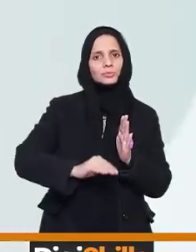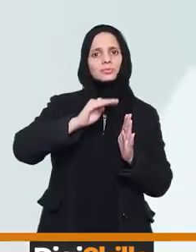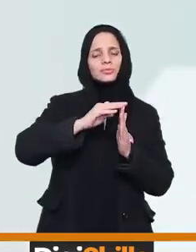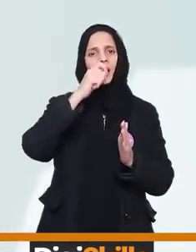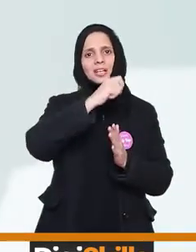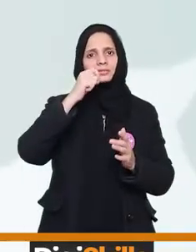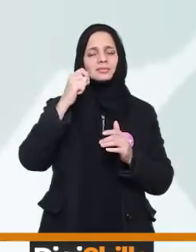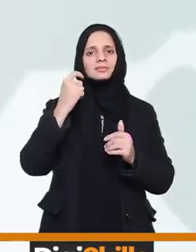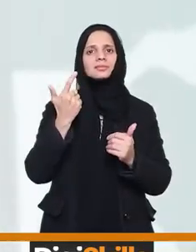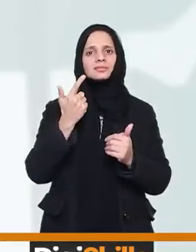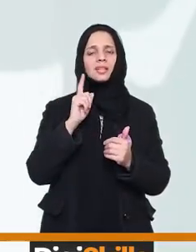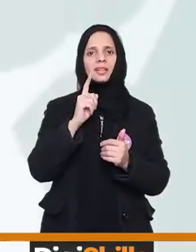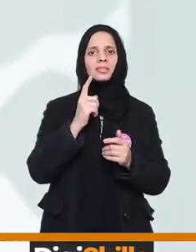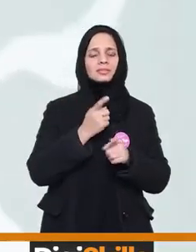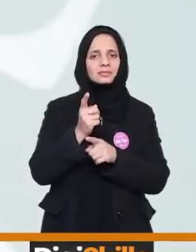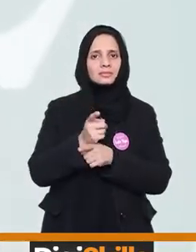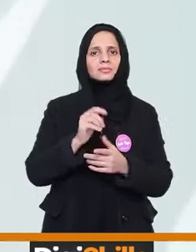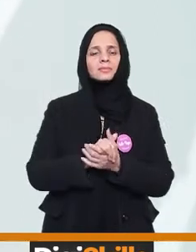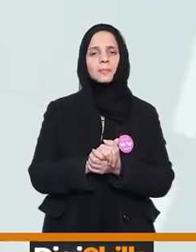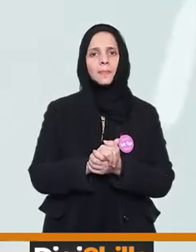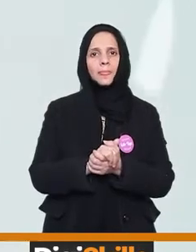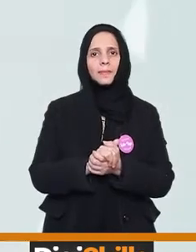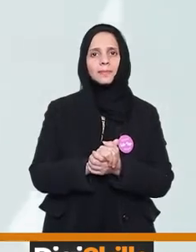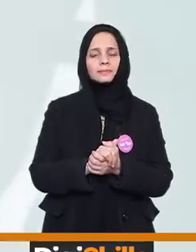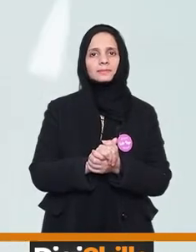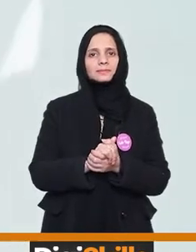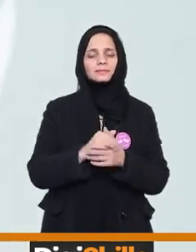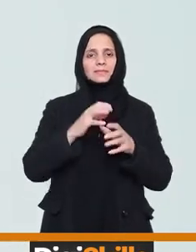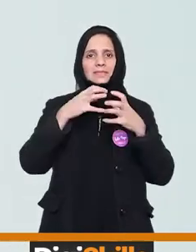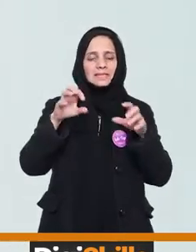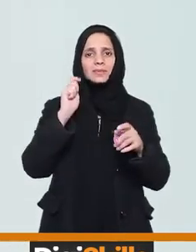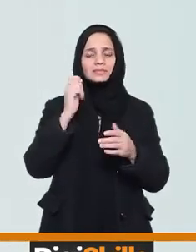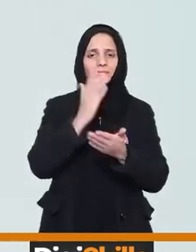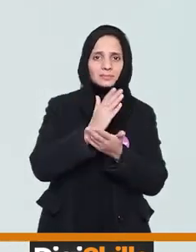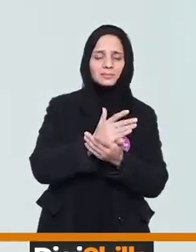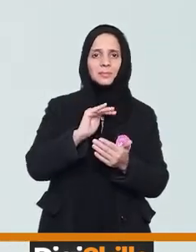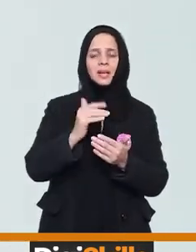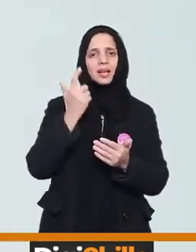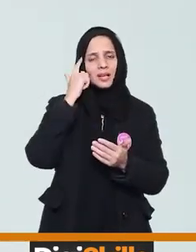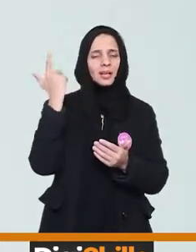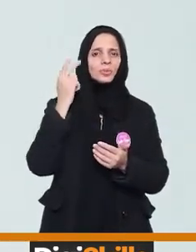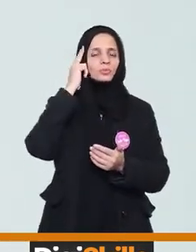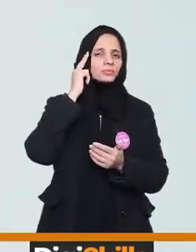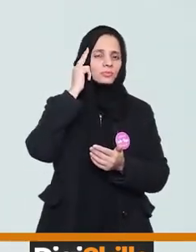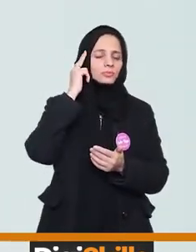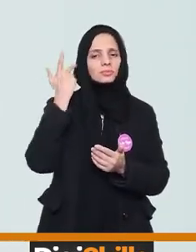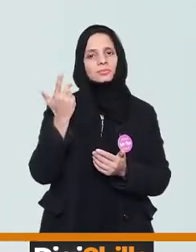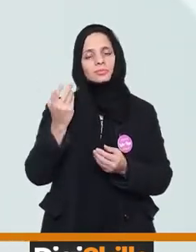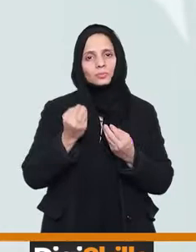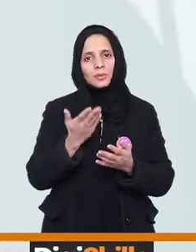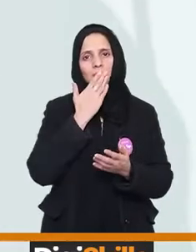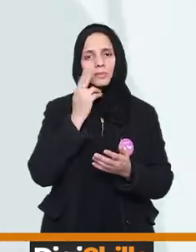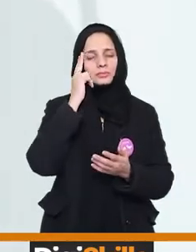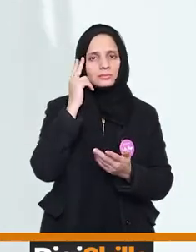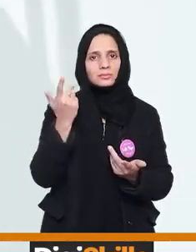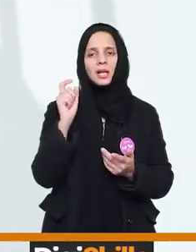میں وہ انگلش کا ایک لیسن تھا جس میں ڈسٹریکشن کی بات ہوتی تھی کہ بچہ پڑھنے سے پہلے 1000 چیزوں کے بارے میں